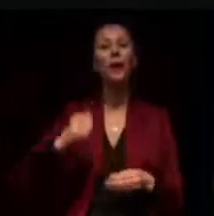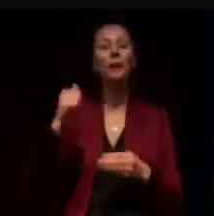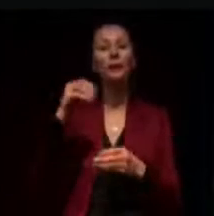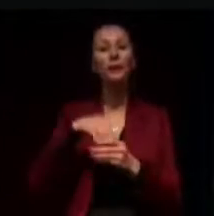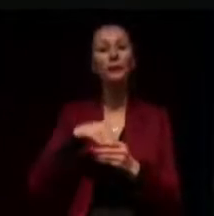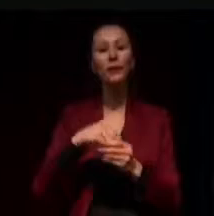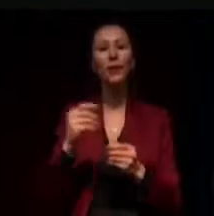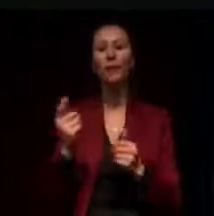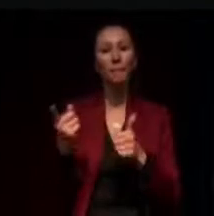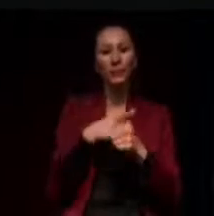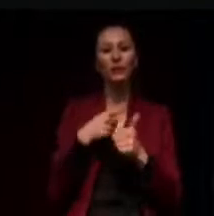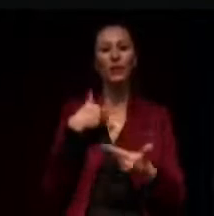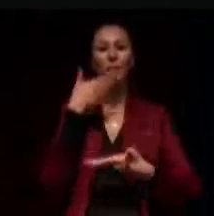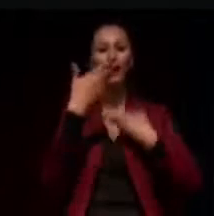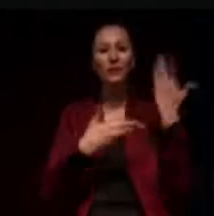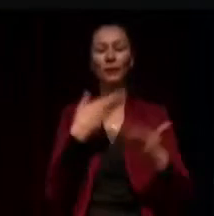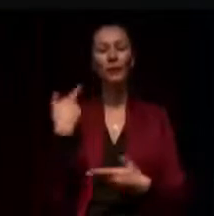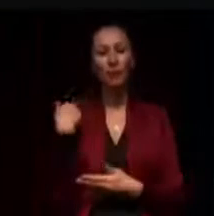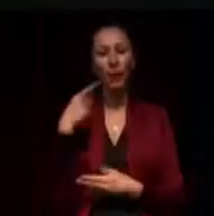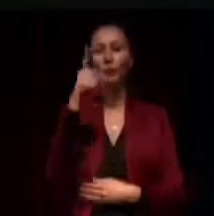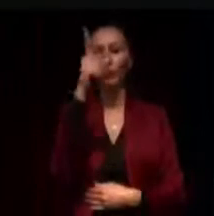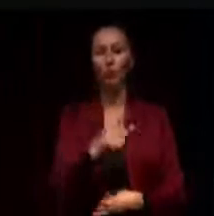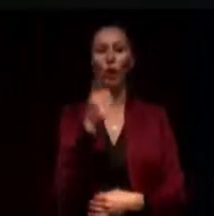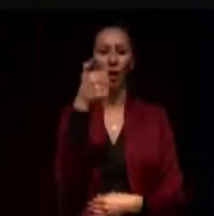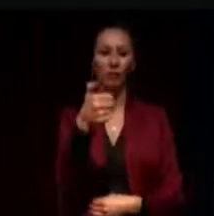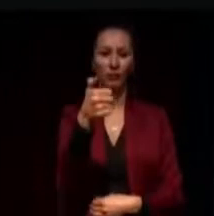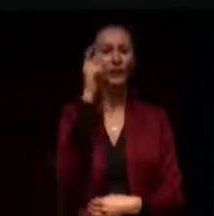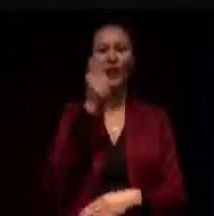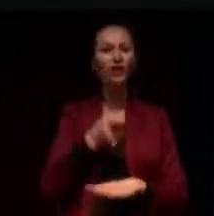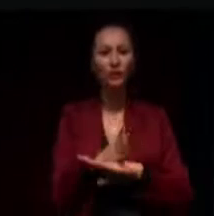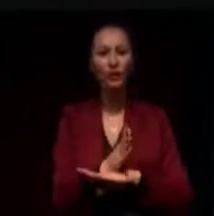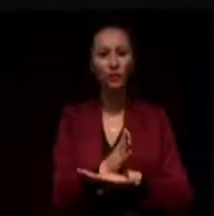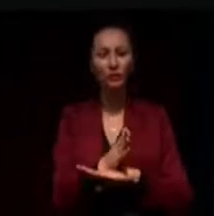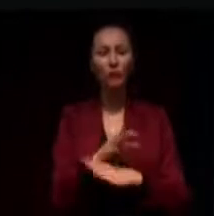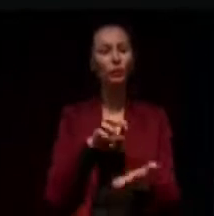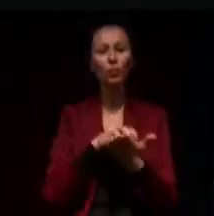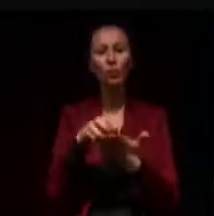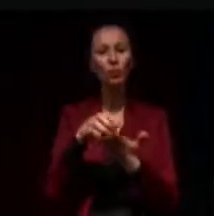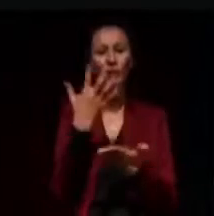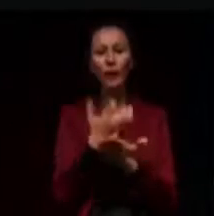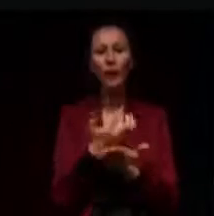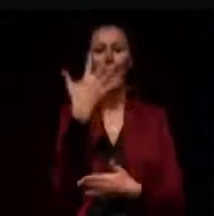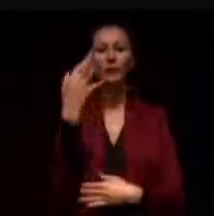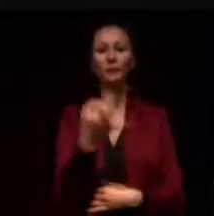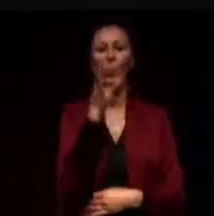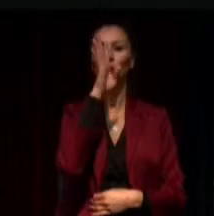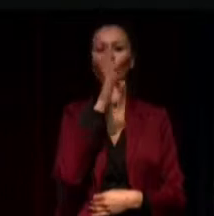payı başında bahsetmiş olduğum rakam %6. Gerçekleşen bütçedeki yeri